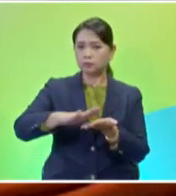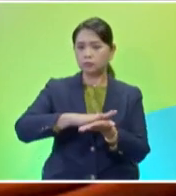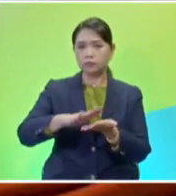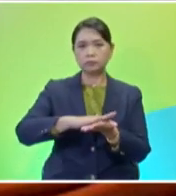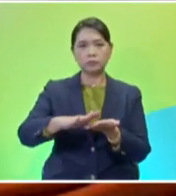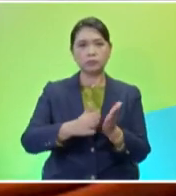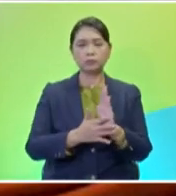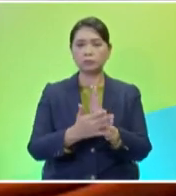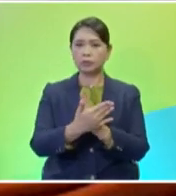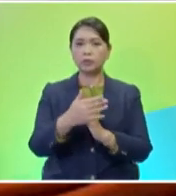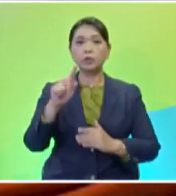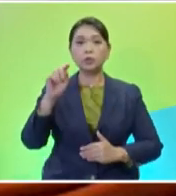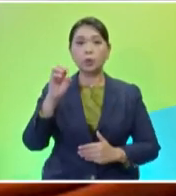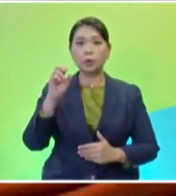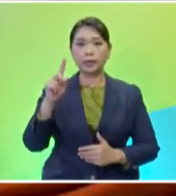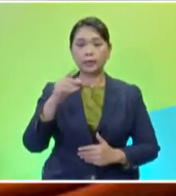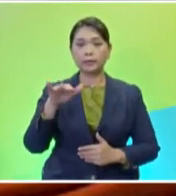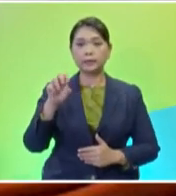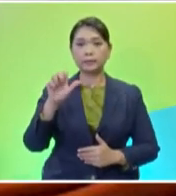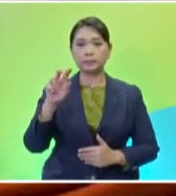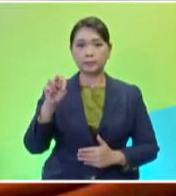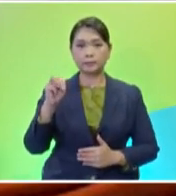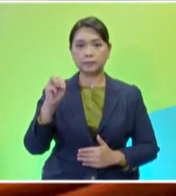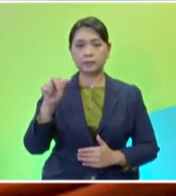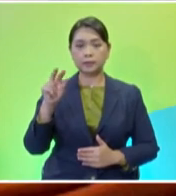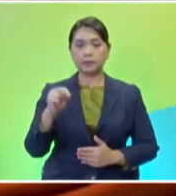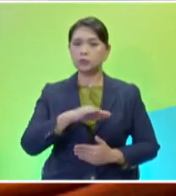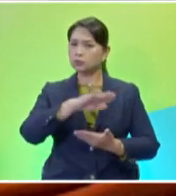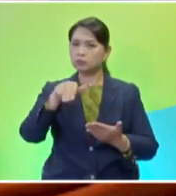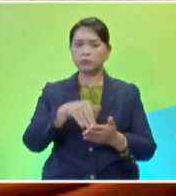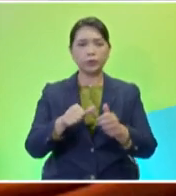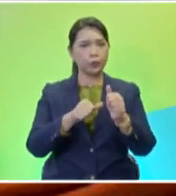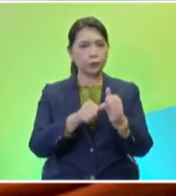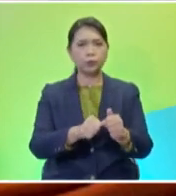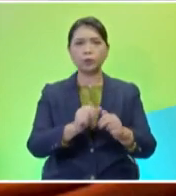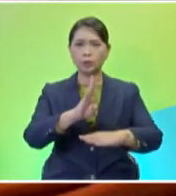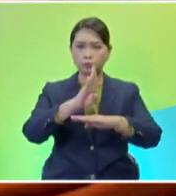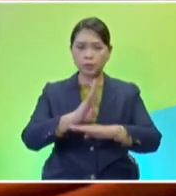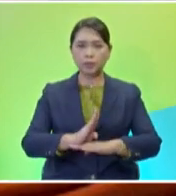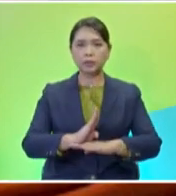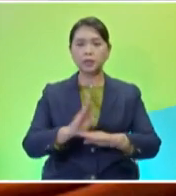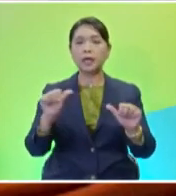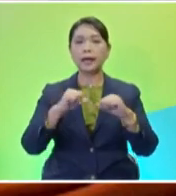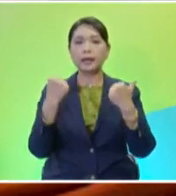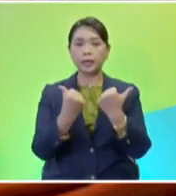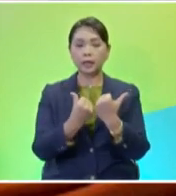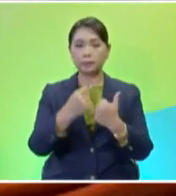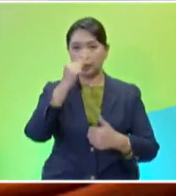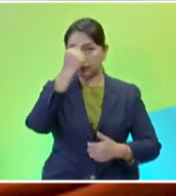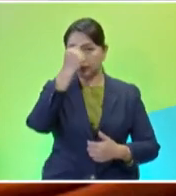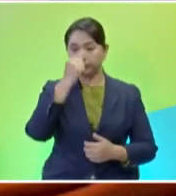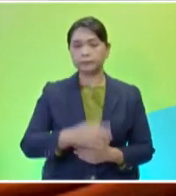Ali dan ramai lagi mengikuti budaya kaum Melayu biarpun rawit yaitu adik